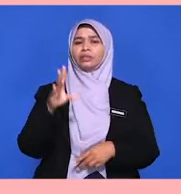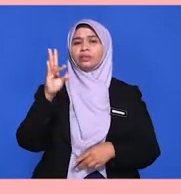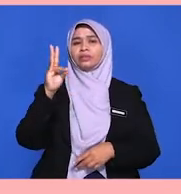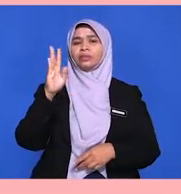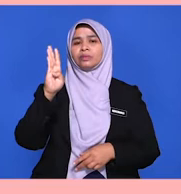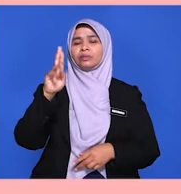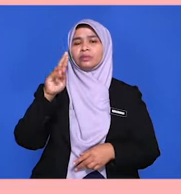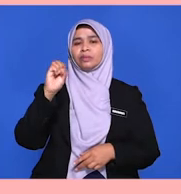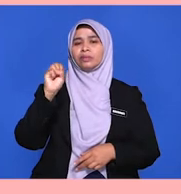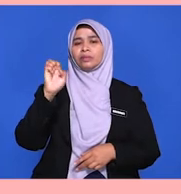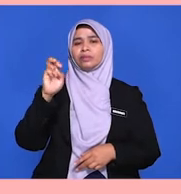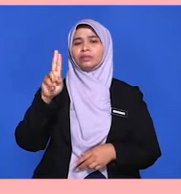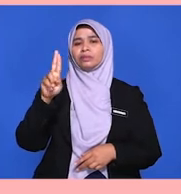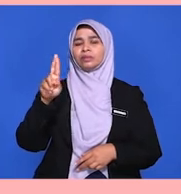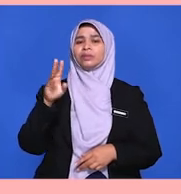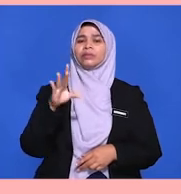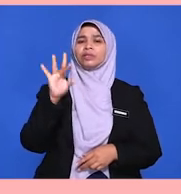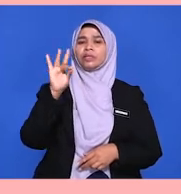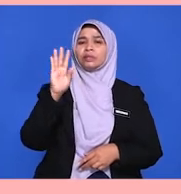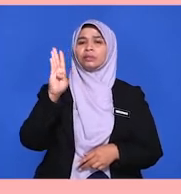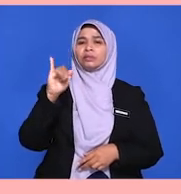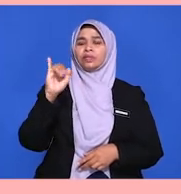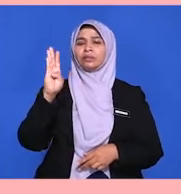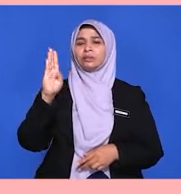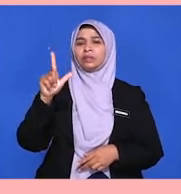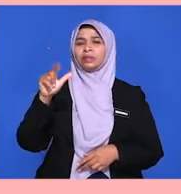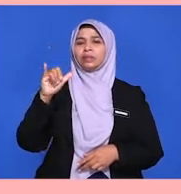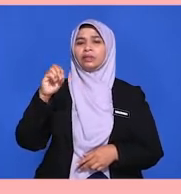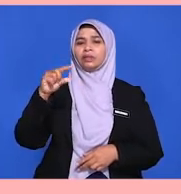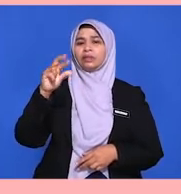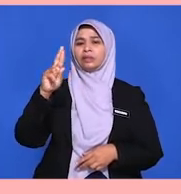kelapan, bibliografi. Dan yang kesembilan, lampiran.